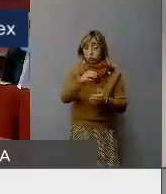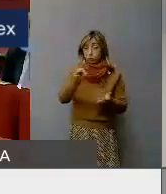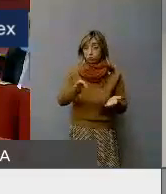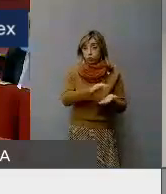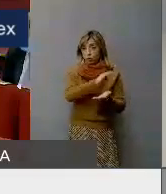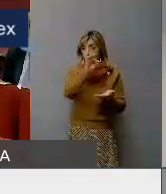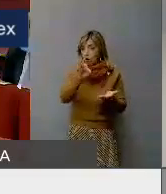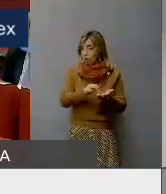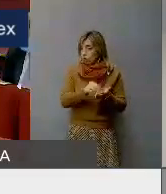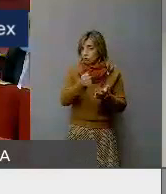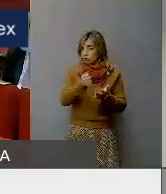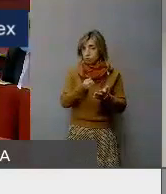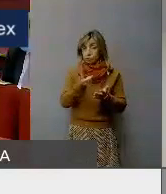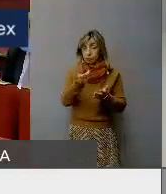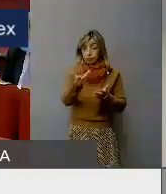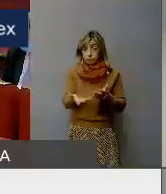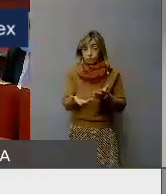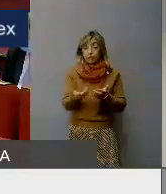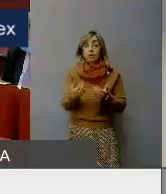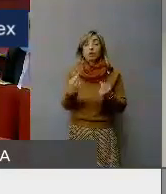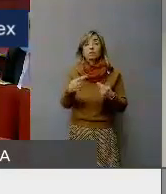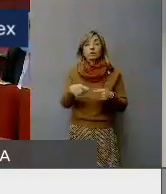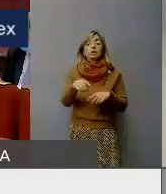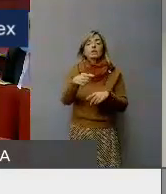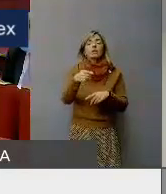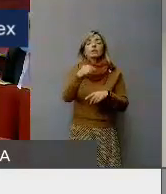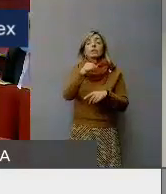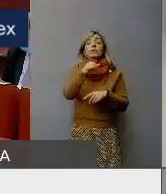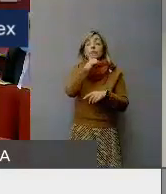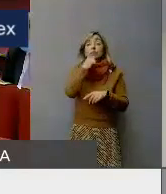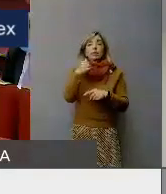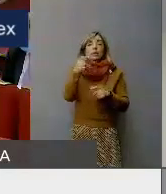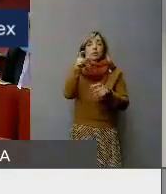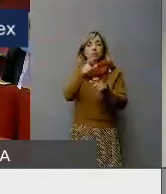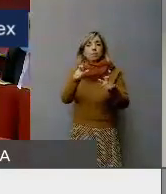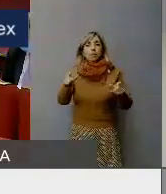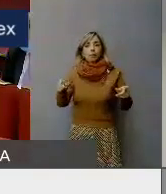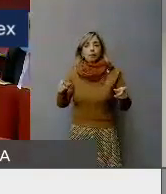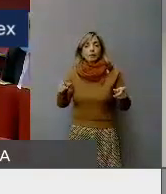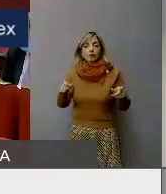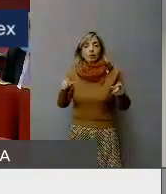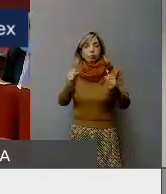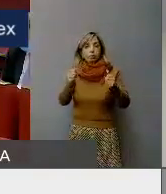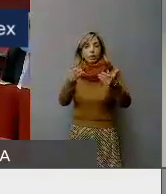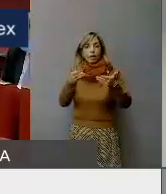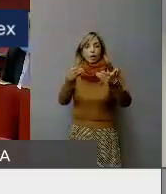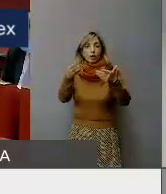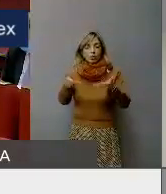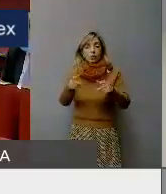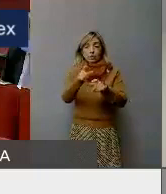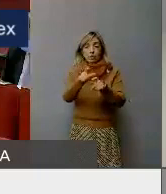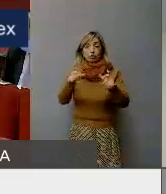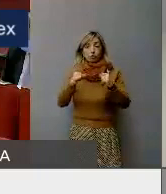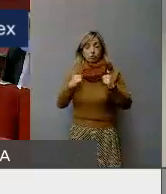aiutare i cittadini perché ci sarà poi tutto un tema di comunicazione via discorrendo molto complesso